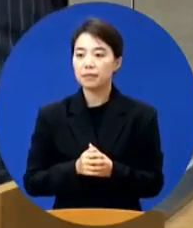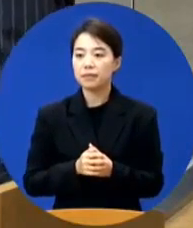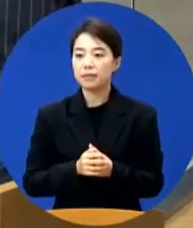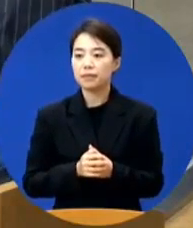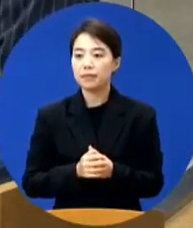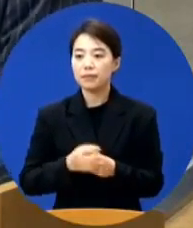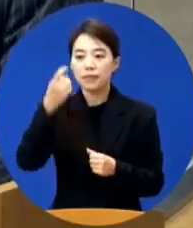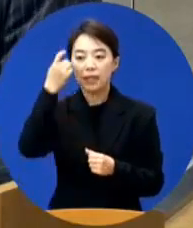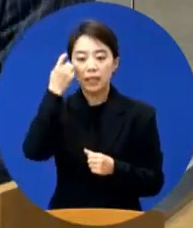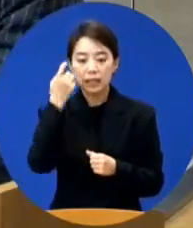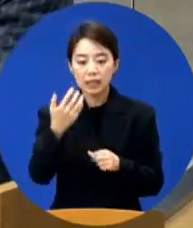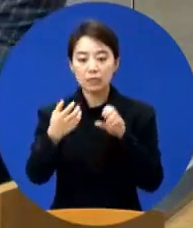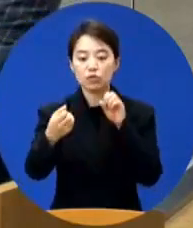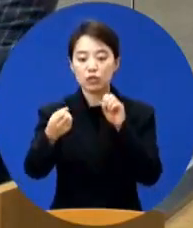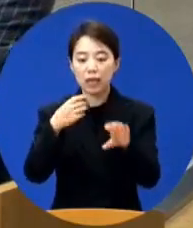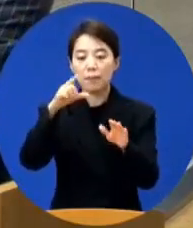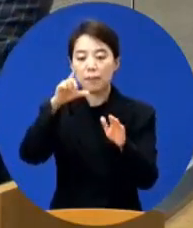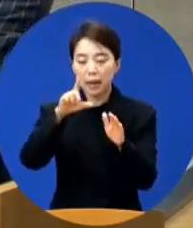질문 답변을 하실 때